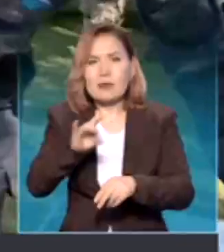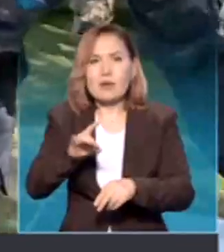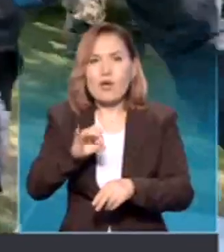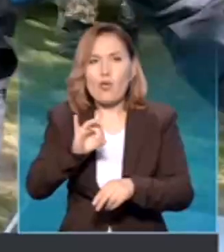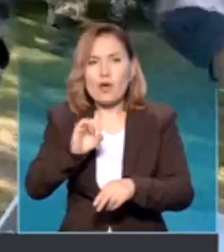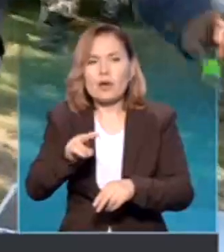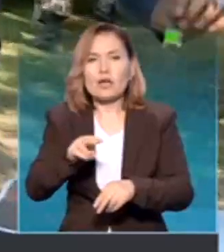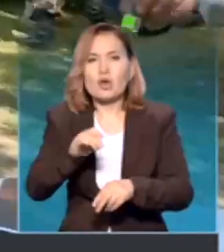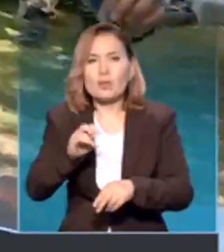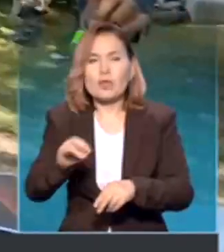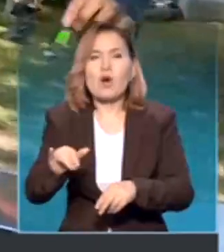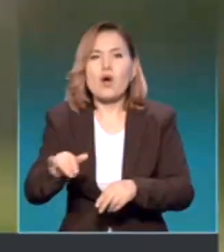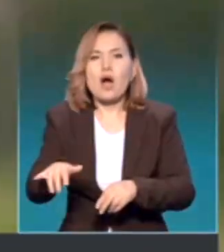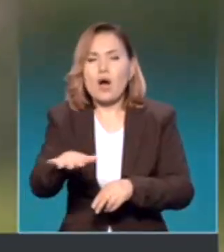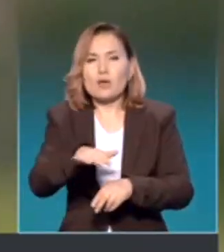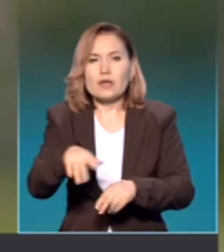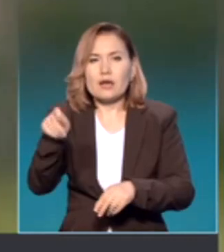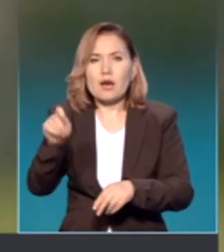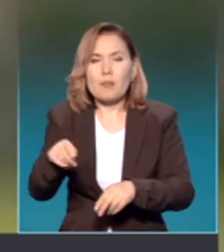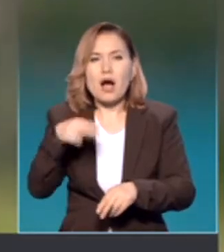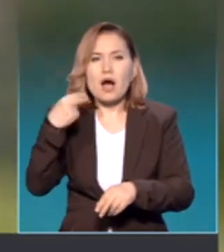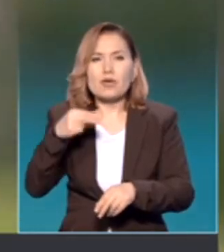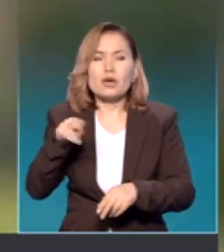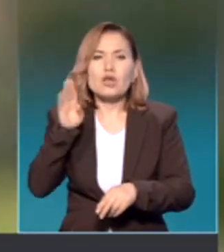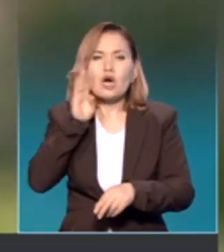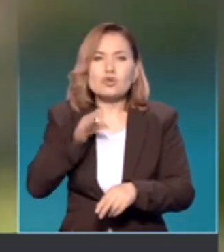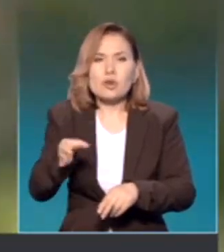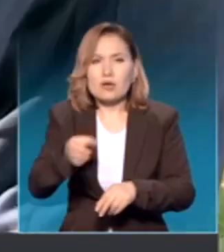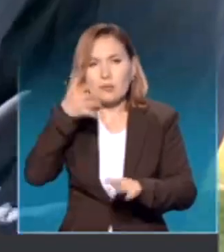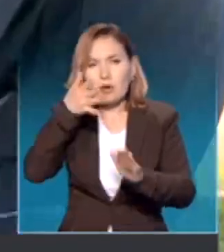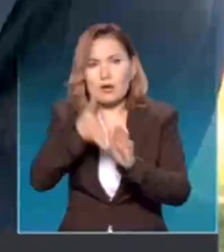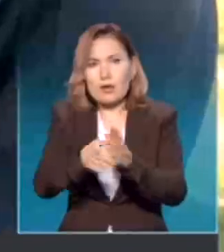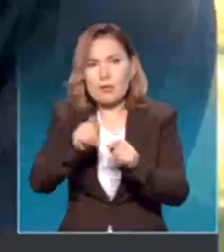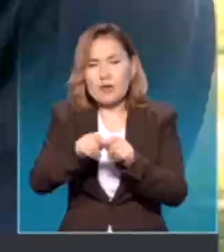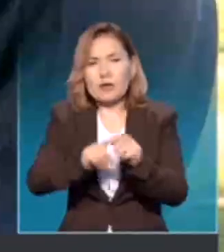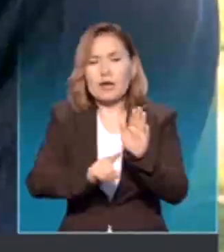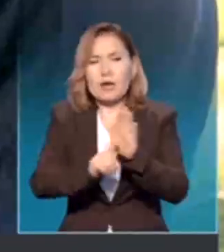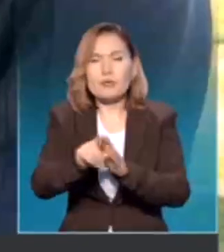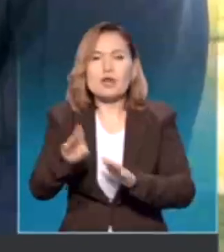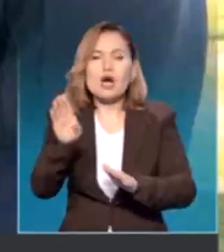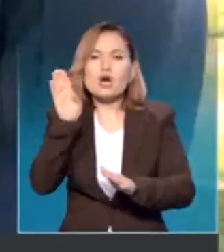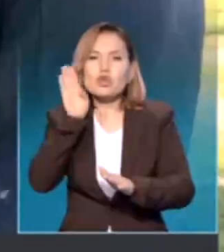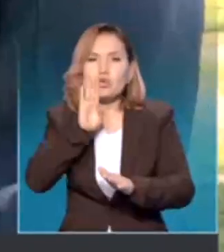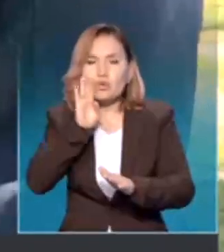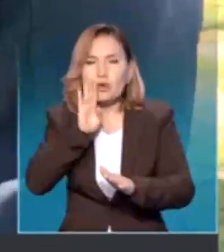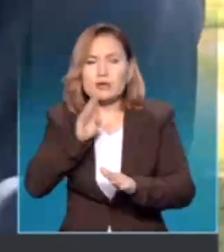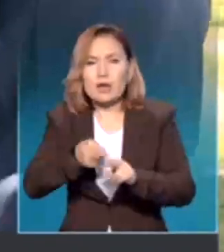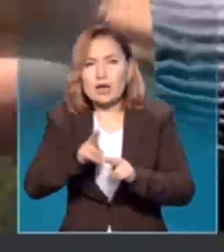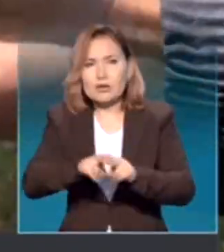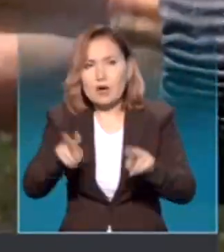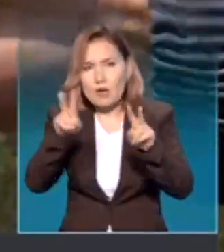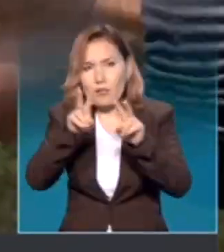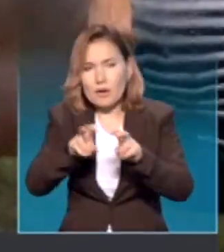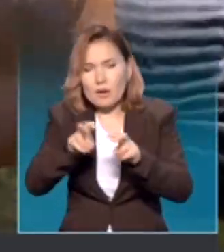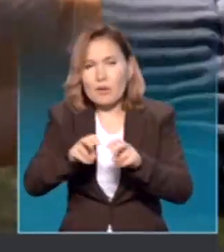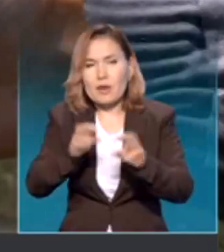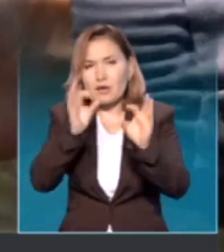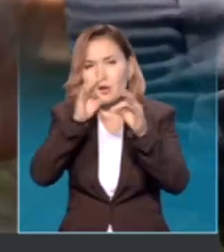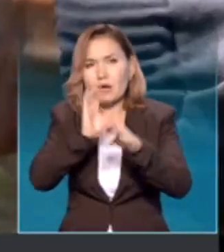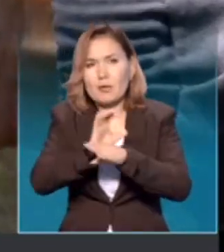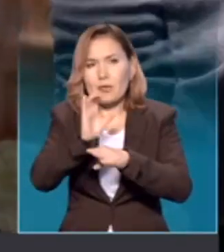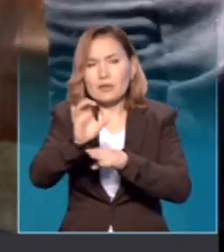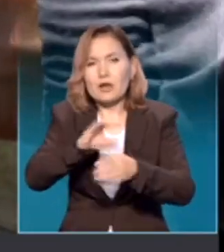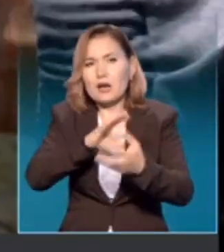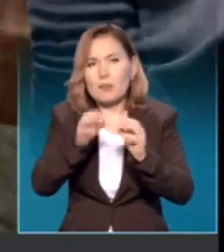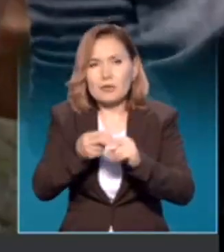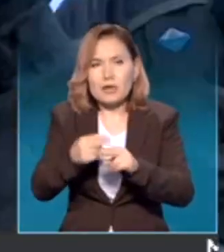ойыл, хромтау аудандарында болды. Сондай Ақтөбе су қоймасына зерттеу жүргізді. Судан сынама алынып, Орал қаласындағы орталыққа жіберіледі.